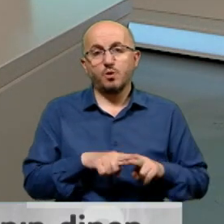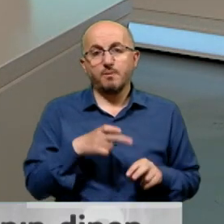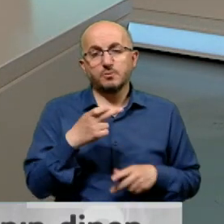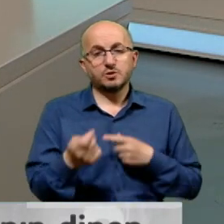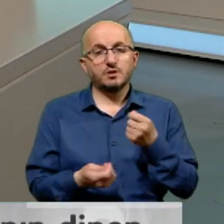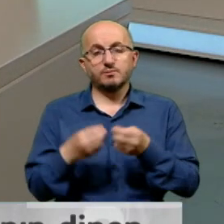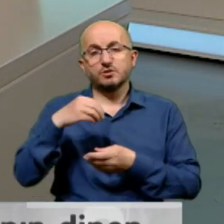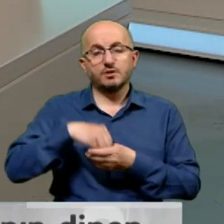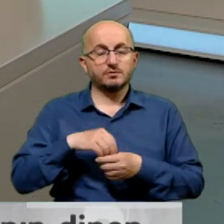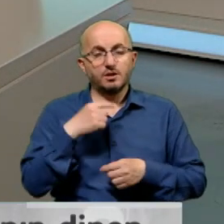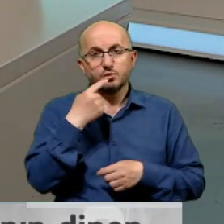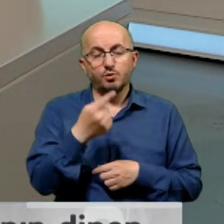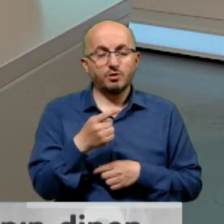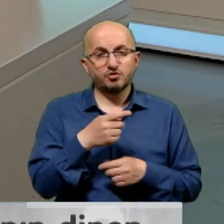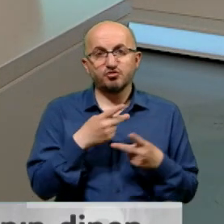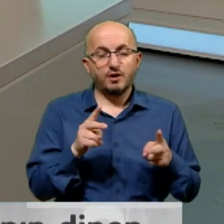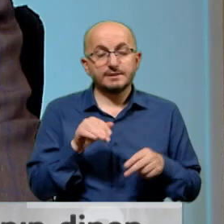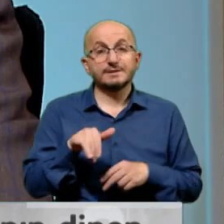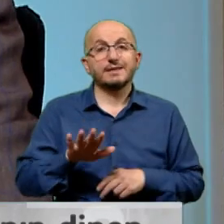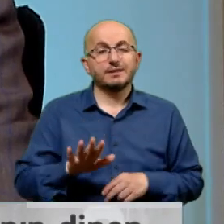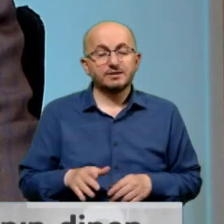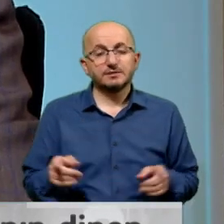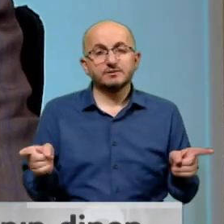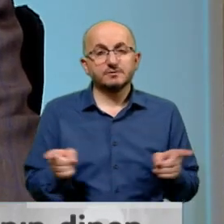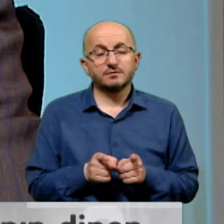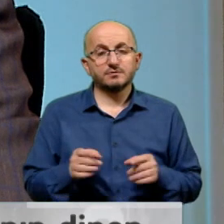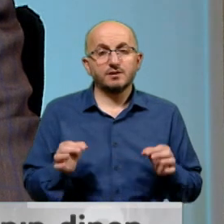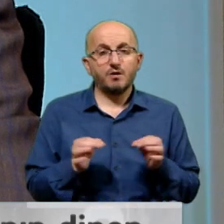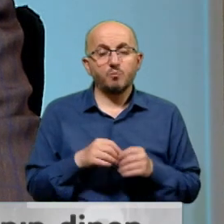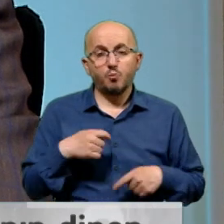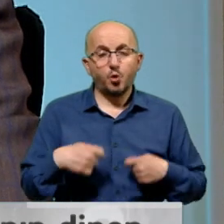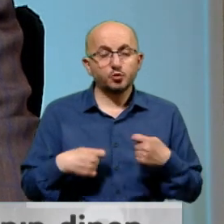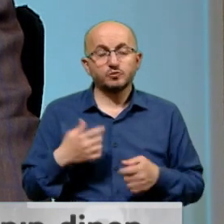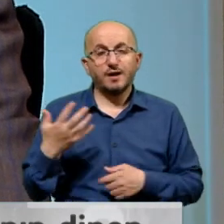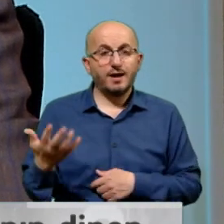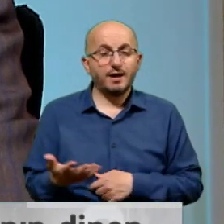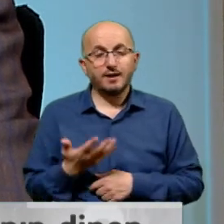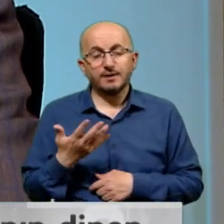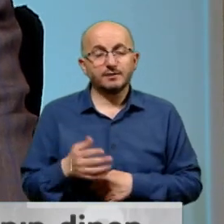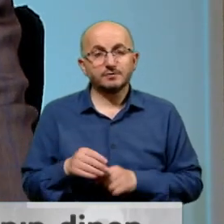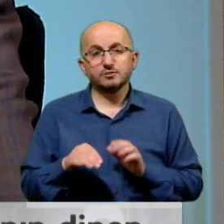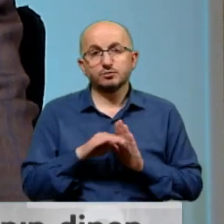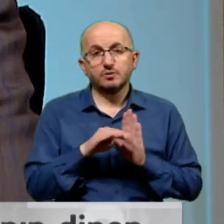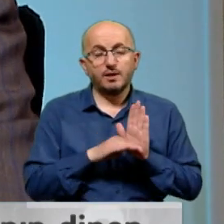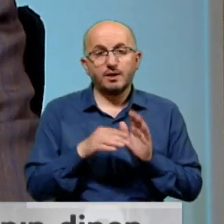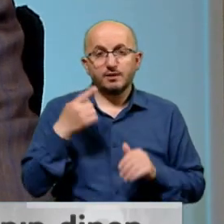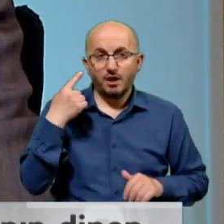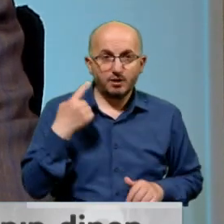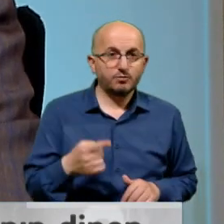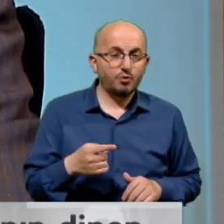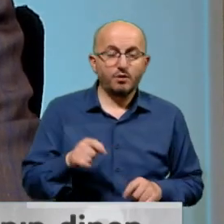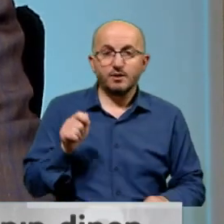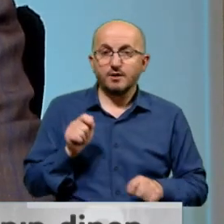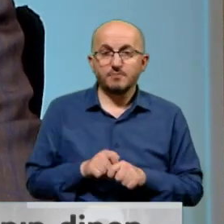bu da caiz değildir kısaca borsa Eğer kurallarına göre